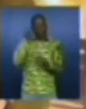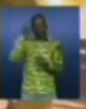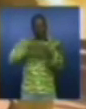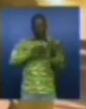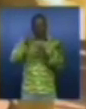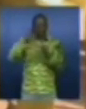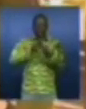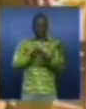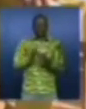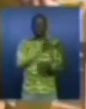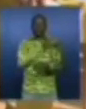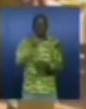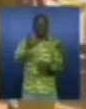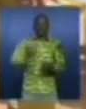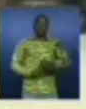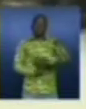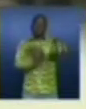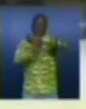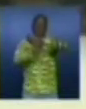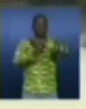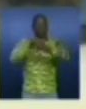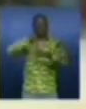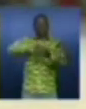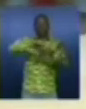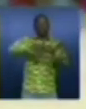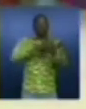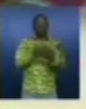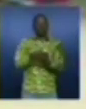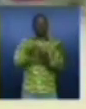de renforcer la sécurité sur toute l'étendue du territoire national.